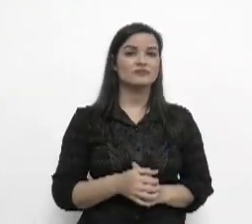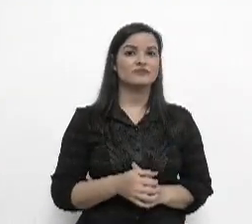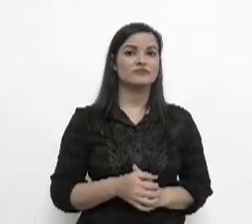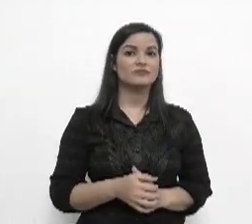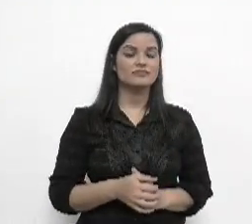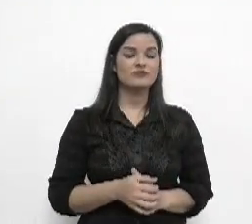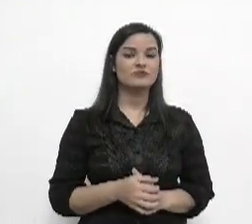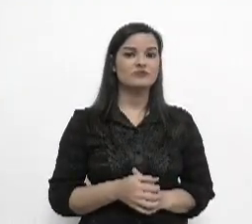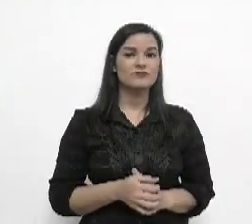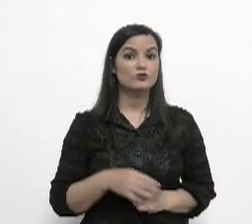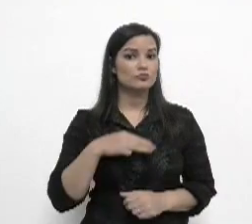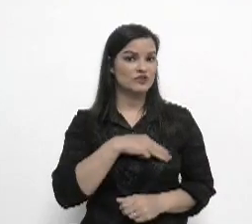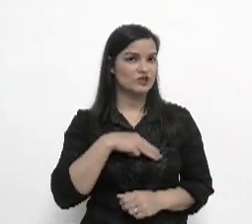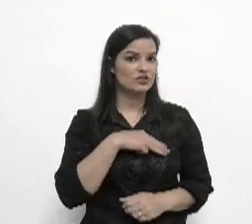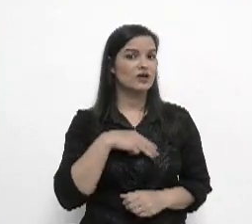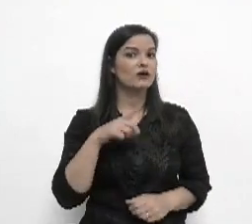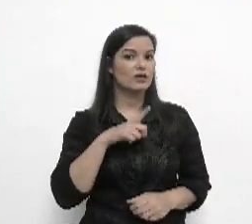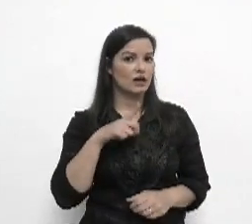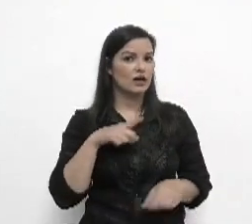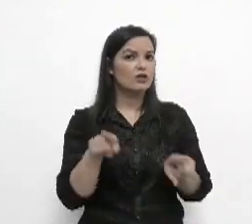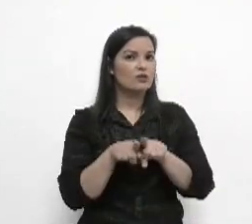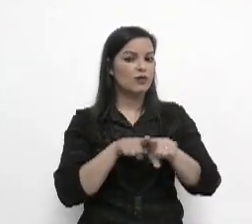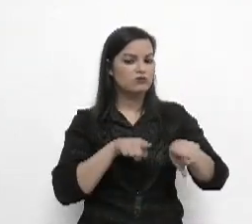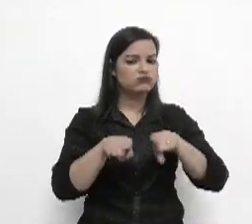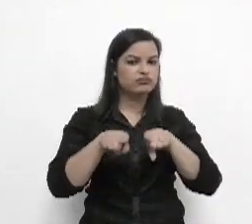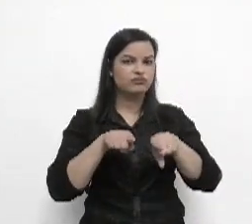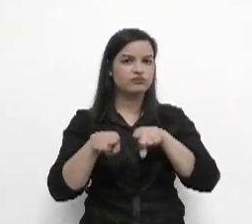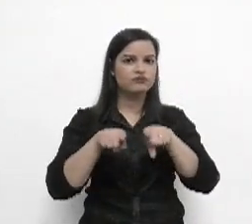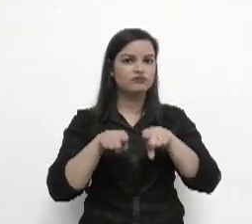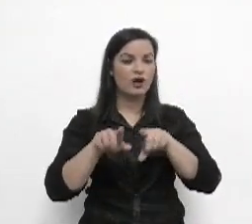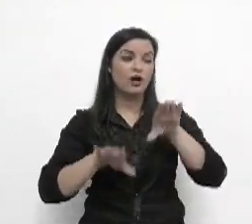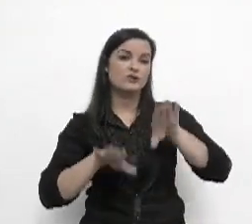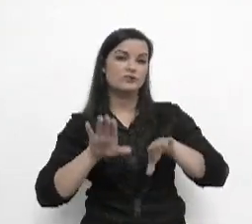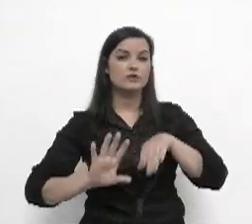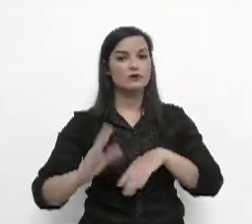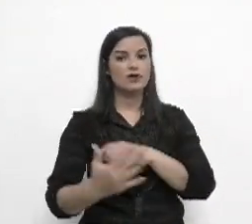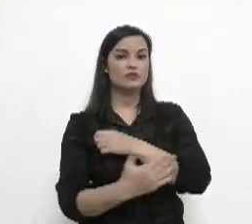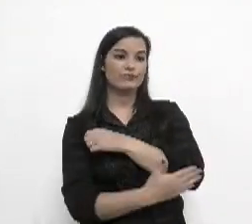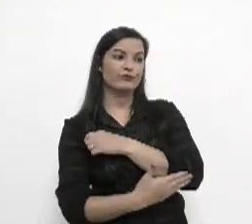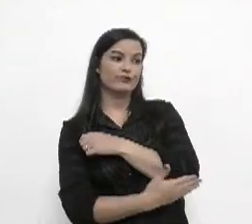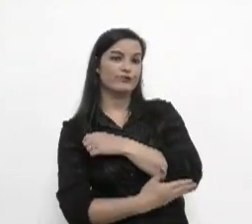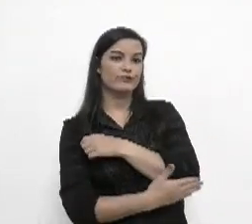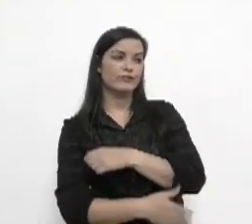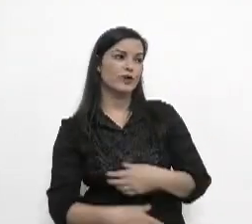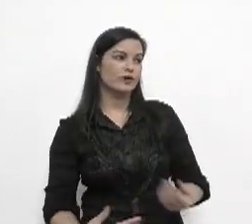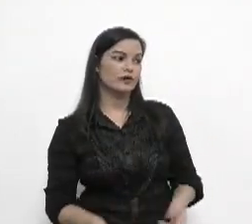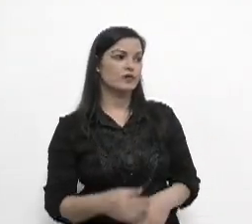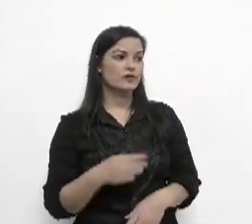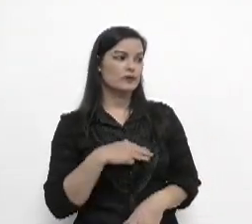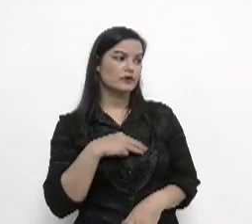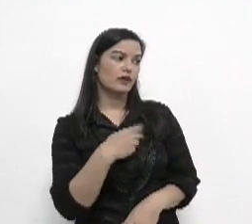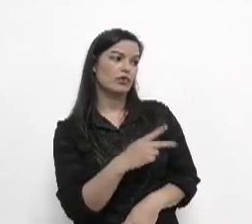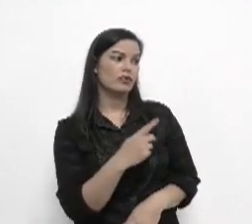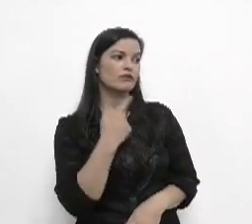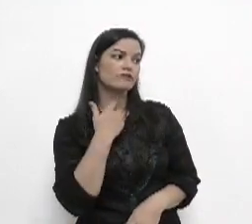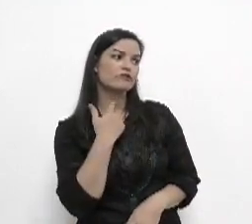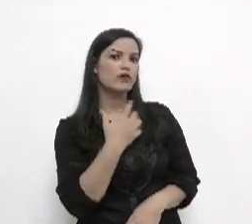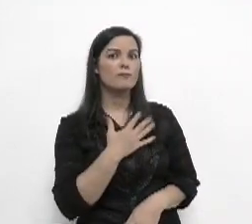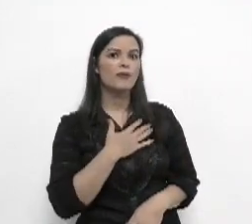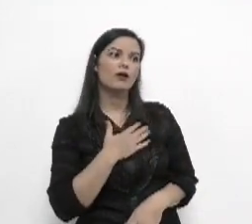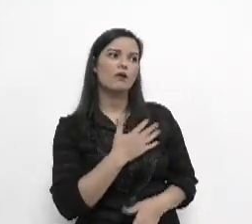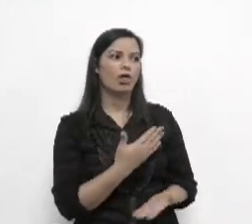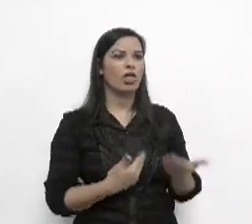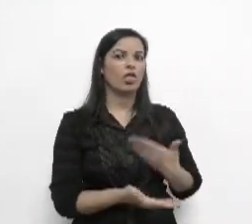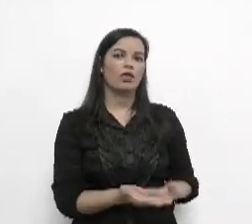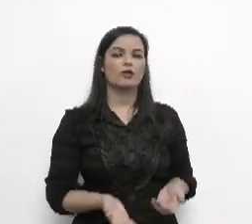temos concorrências. 예, 때로는 시기도 합니다. De vez em quando temos ciúmes do ministério do outro. 때로는 갈등도 생겨납니다. E também pode haver conflitos